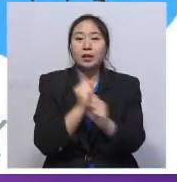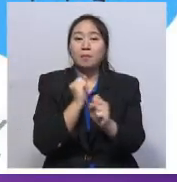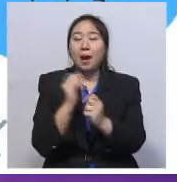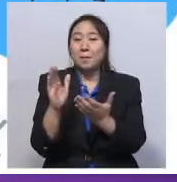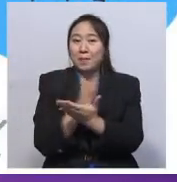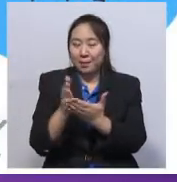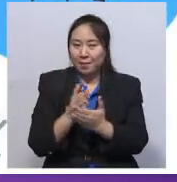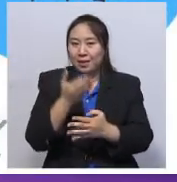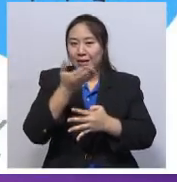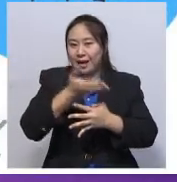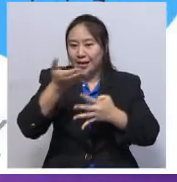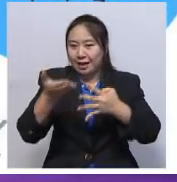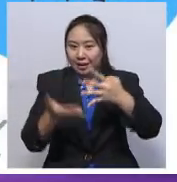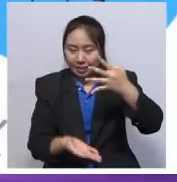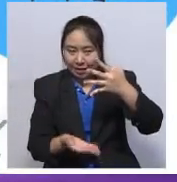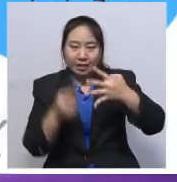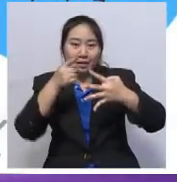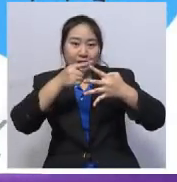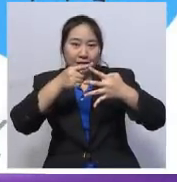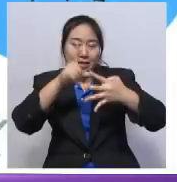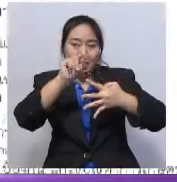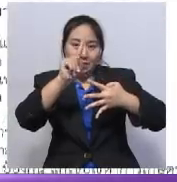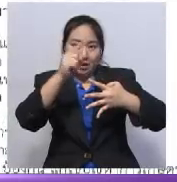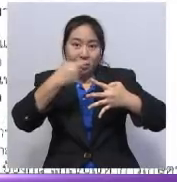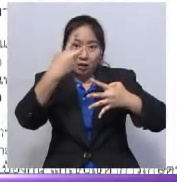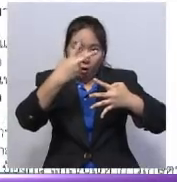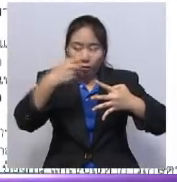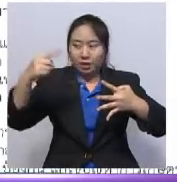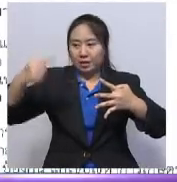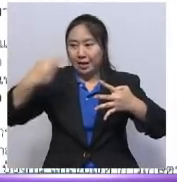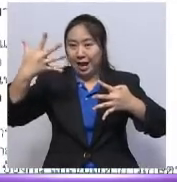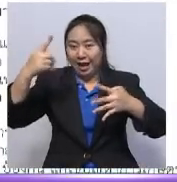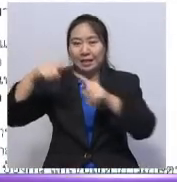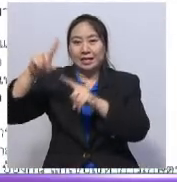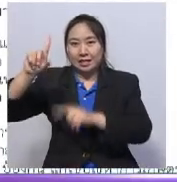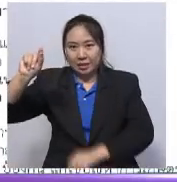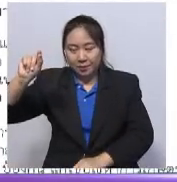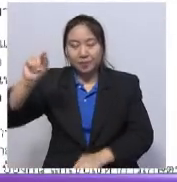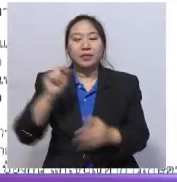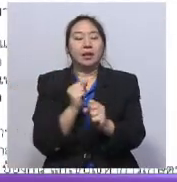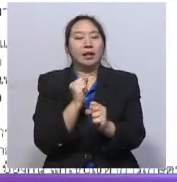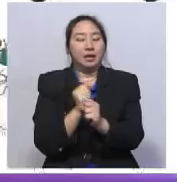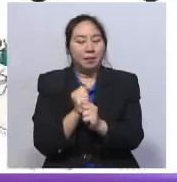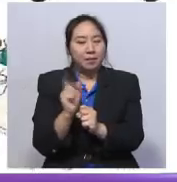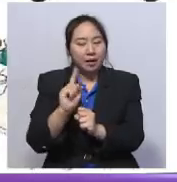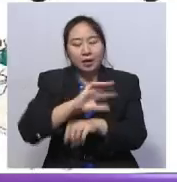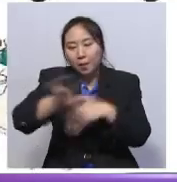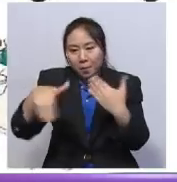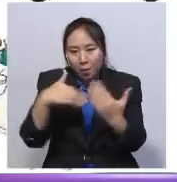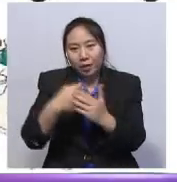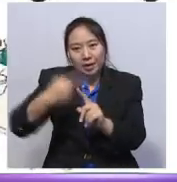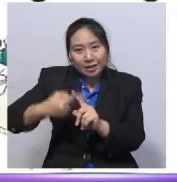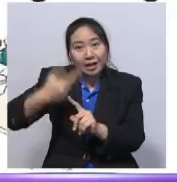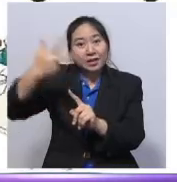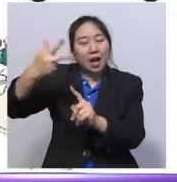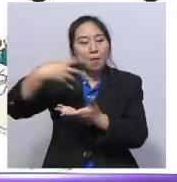านเป็น4ระยะตั้งแต่21กุมภาพันธ์ถึง20พฤษภาคมโดยให้รายงานผลการทำงานทุก3เดือน